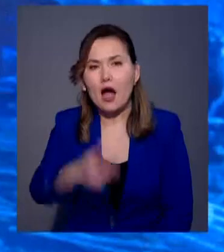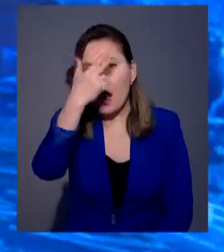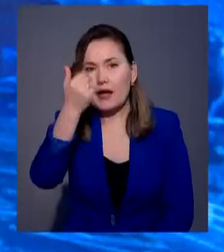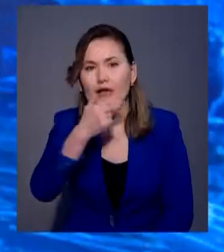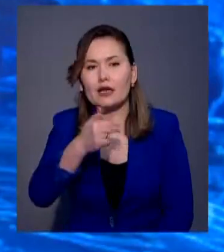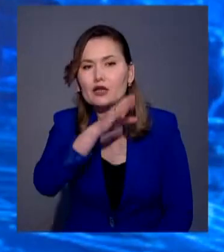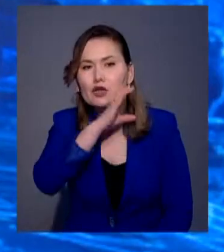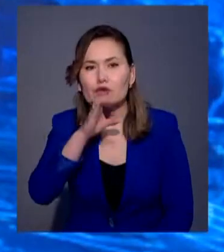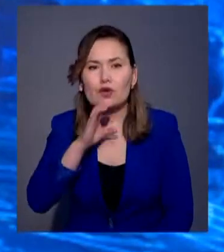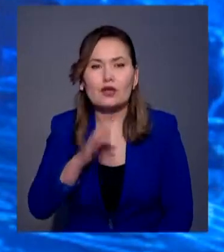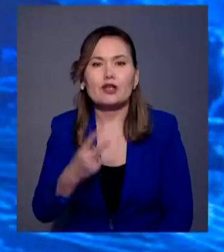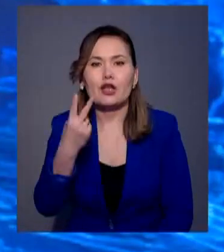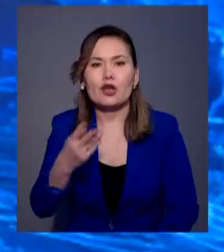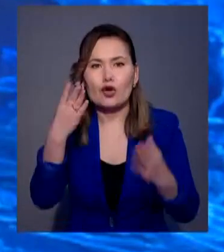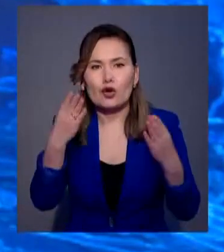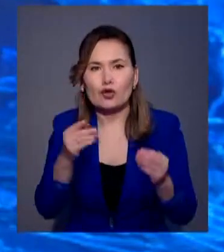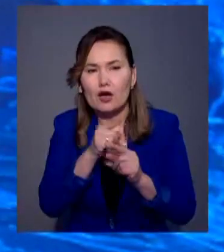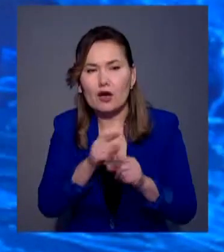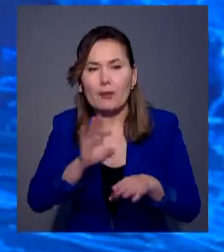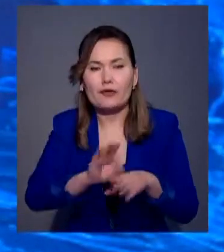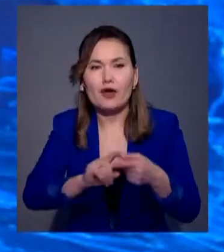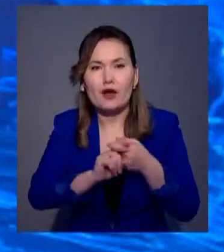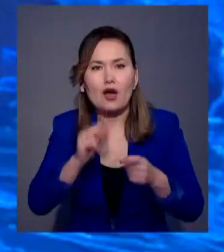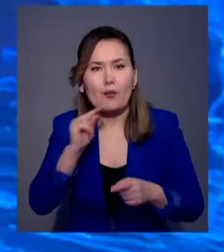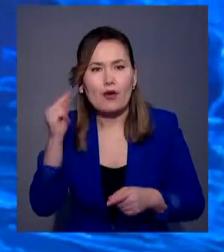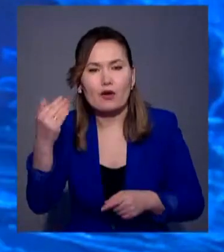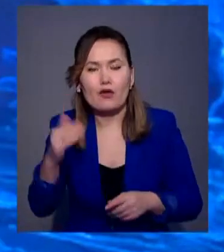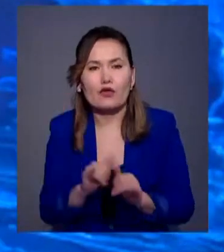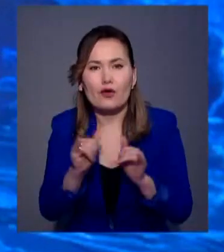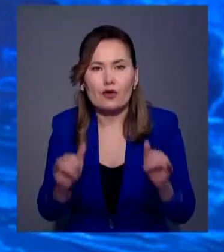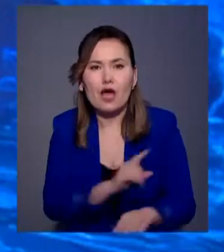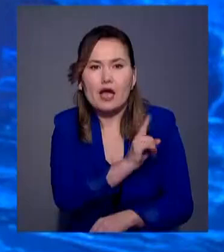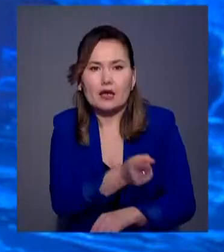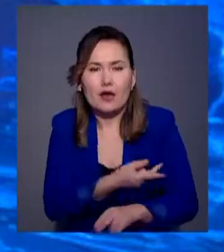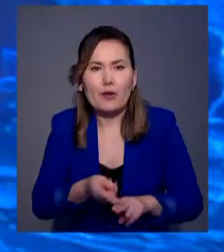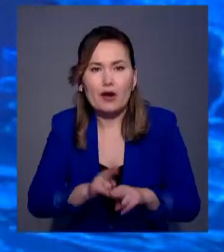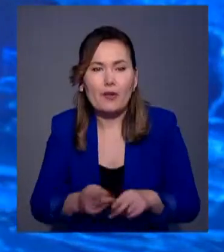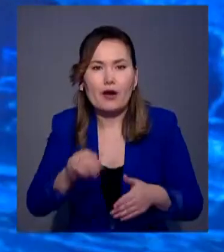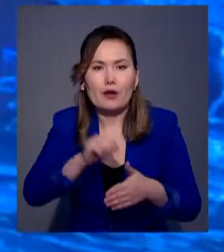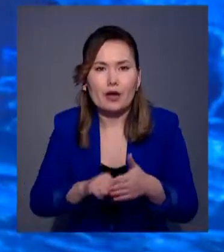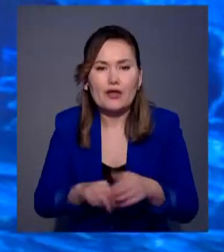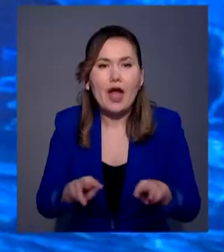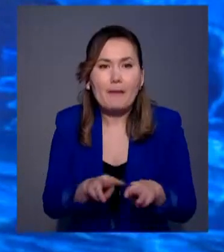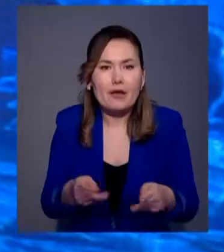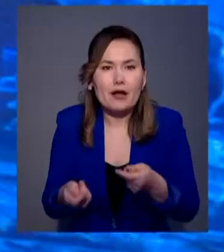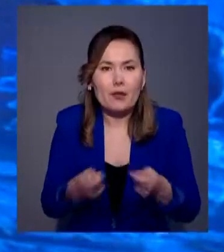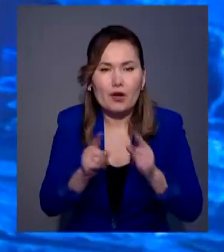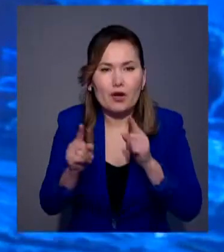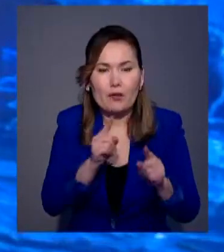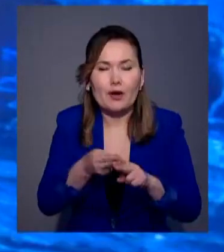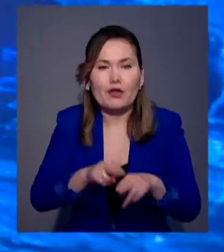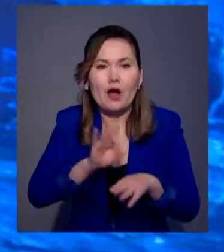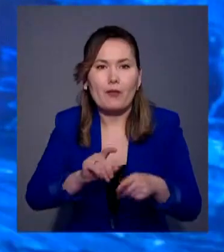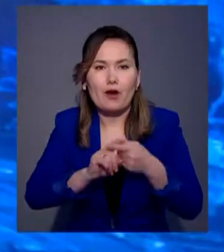Италияның солтүстігінде соңғы 2 күнде коронавирусы жұқтырғандар саны күрт артып кетті. Осыған байланысты министрлер кеңесі індетпен